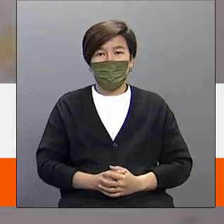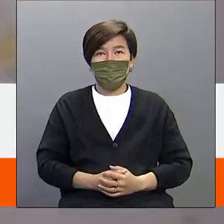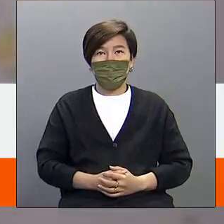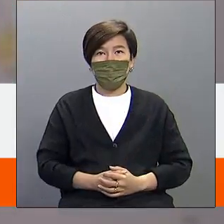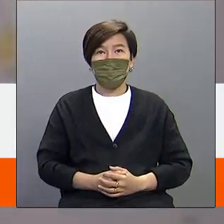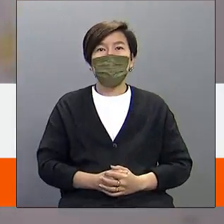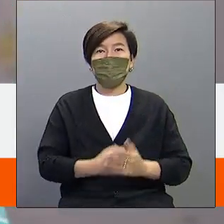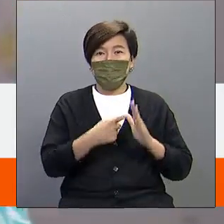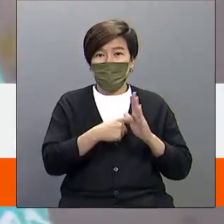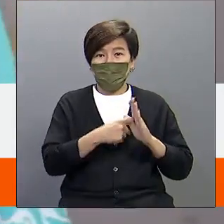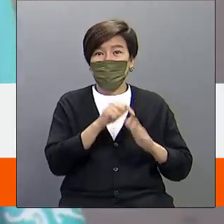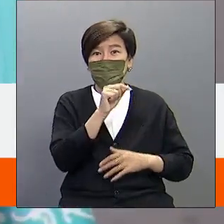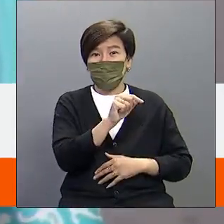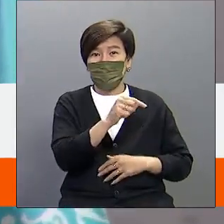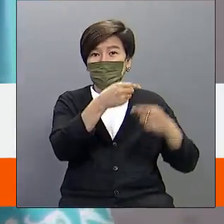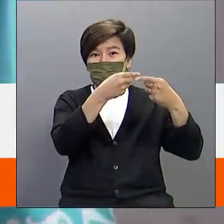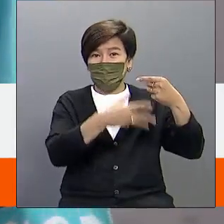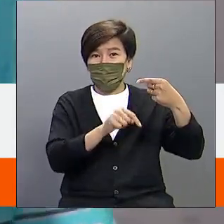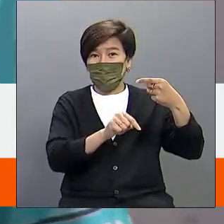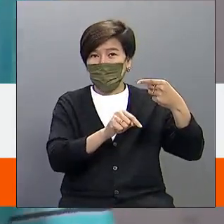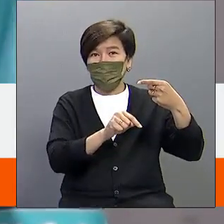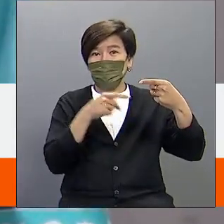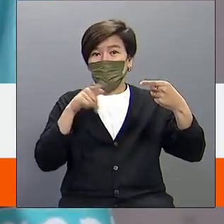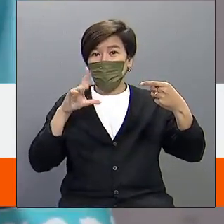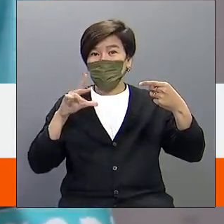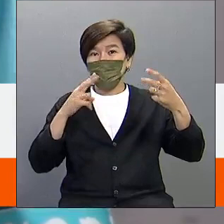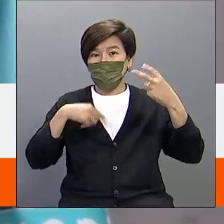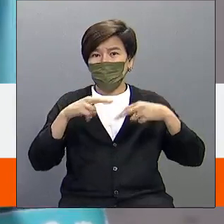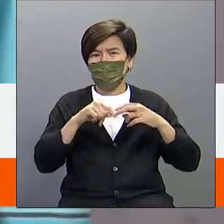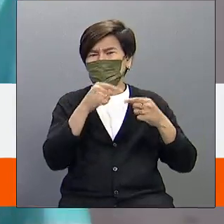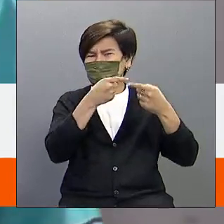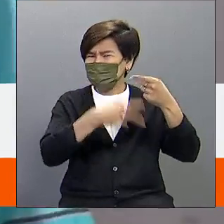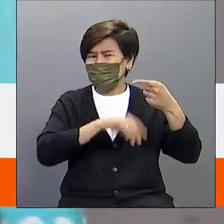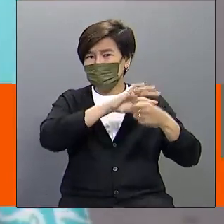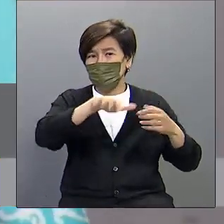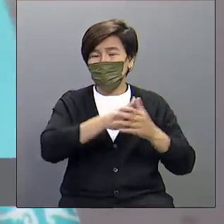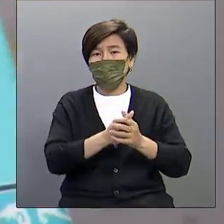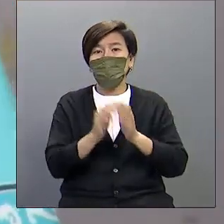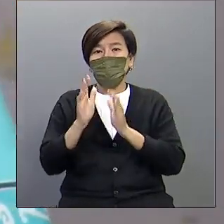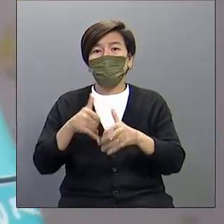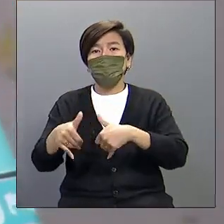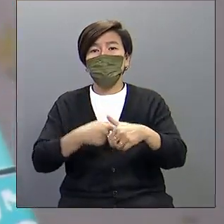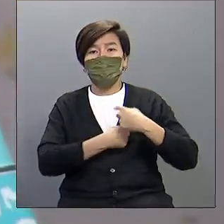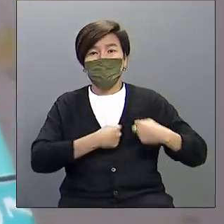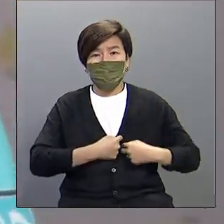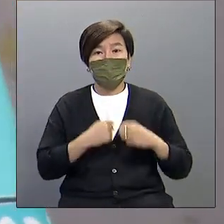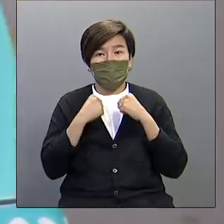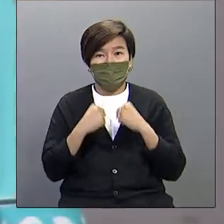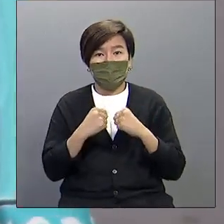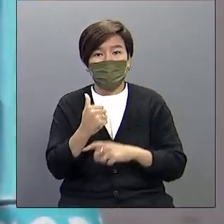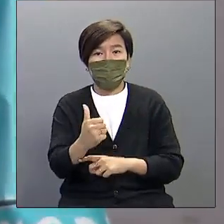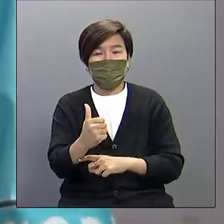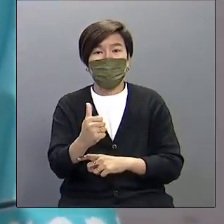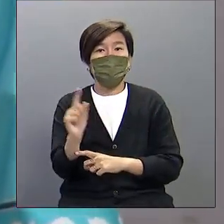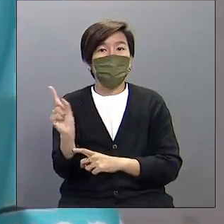ณีนี้นะครับทางร้ายทางหวงให้พี่น้องไว้ใจได้ครับว่